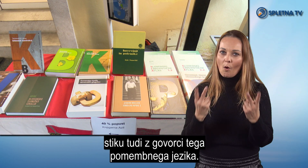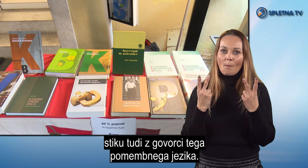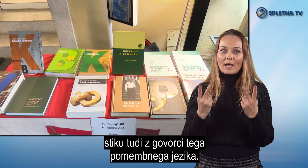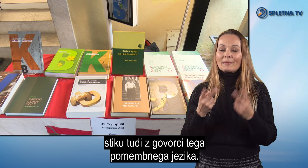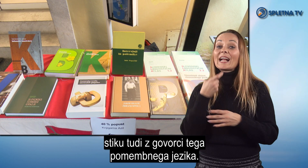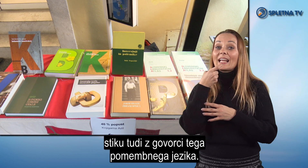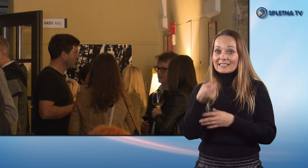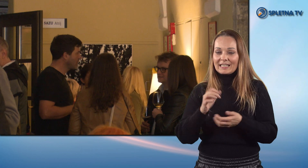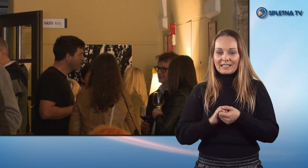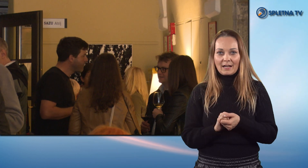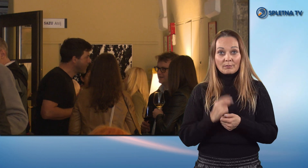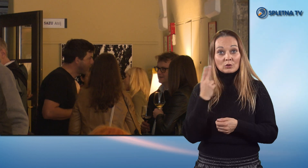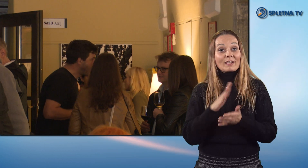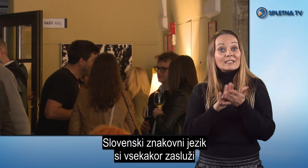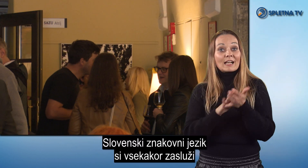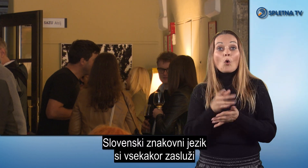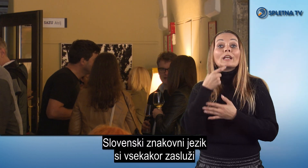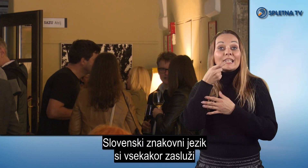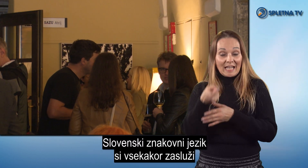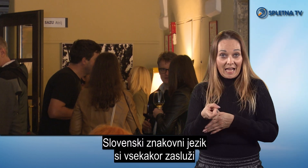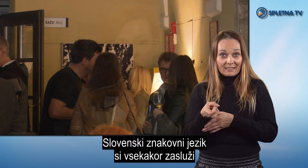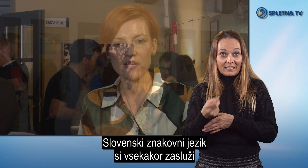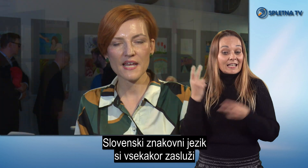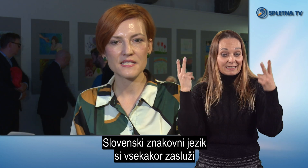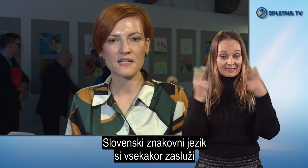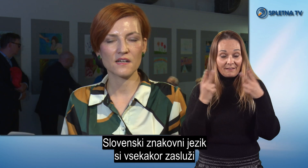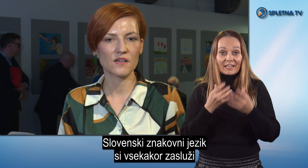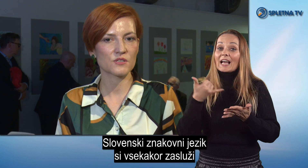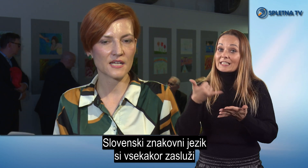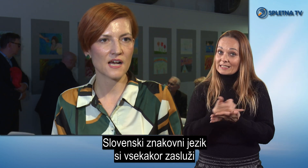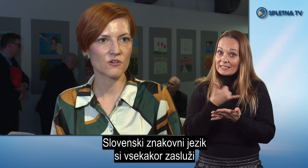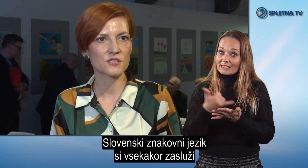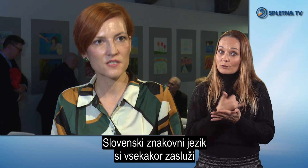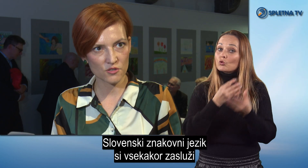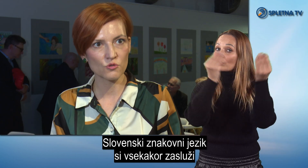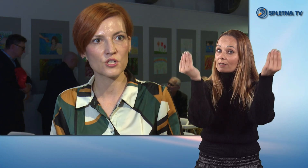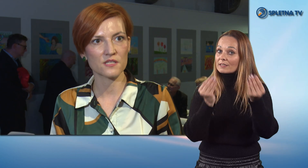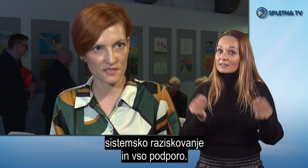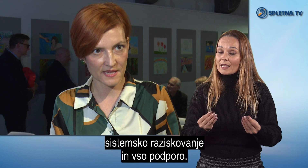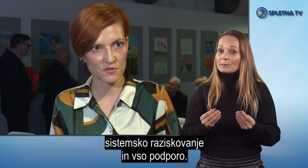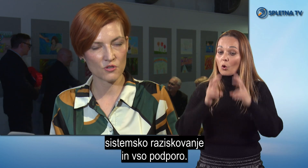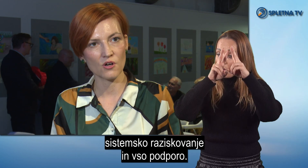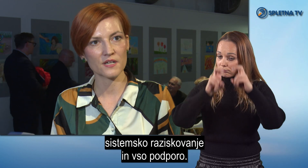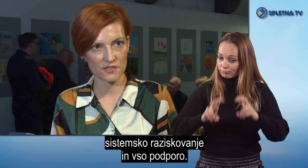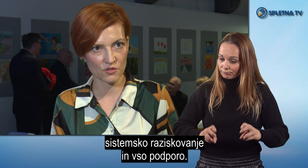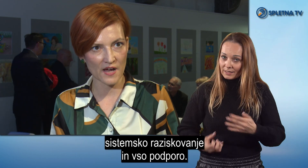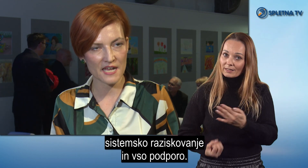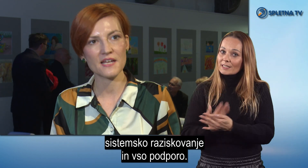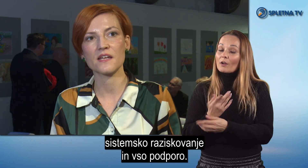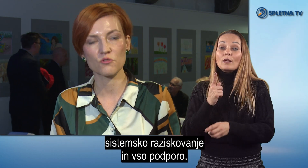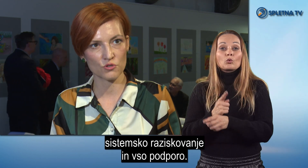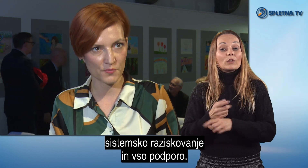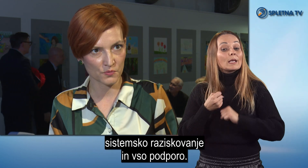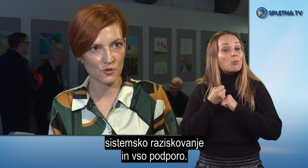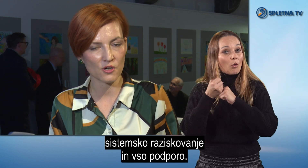pomembnega jezika. Ja, slovenski znakovni jezik vsekakor si zasluži sistemsko